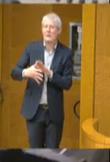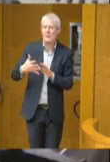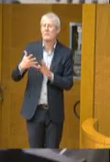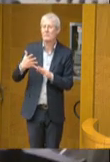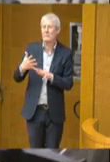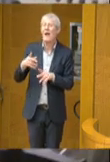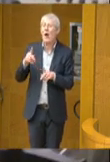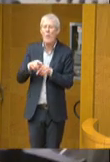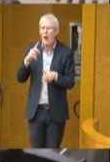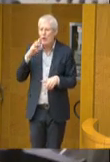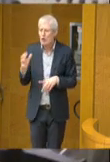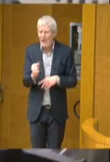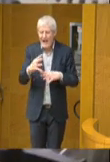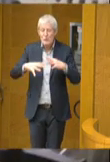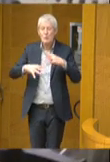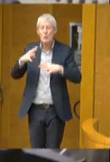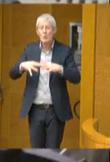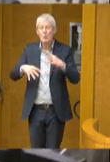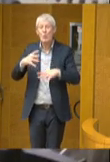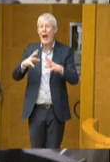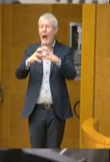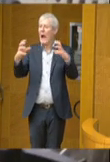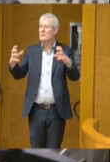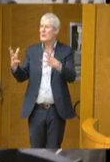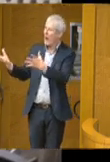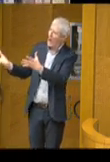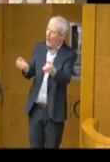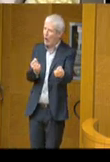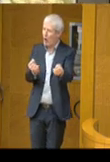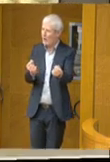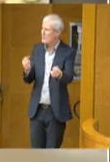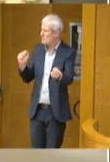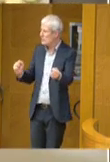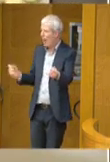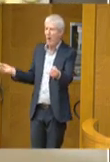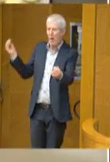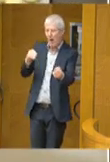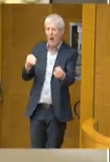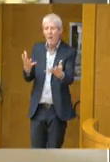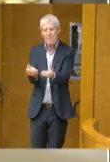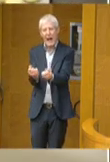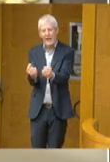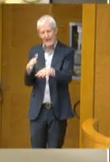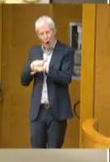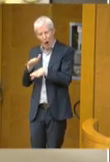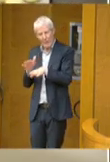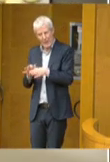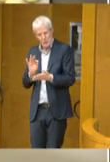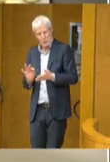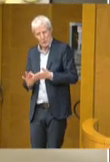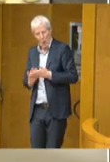quello di trovare delle strutture e delle aziende accoglienti che permettano loro di mettere in pratica quelle competenze